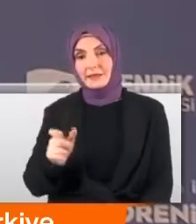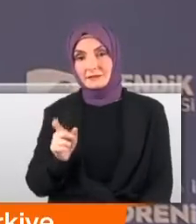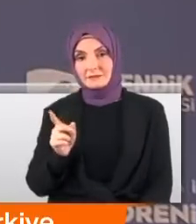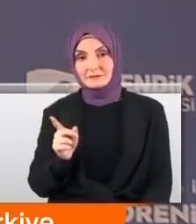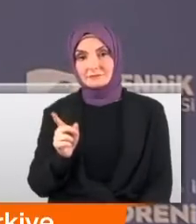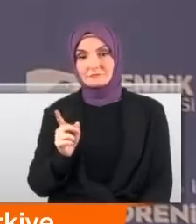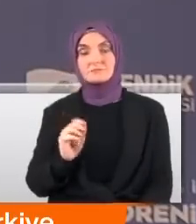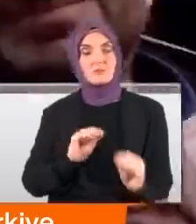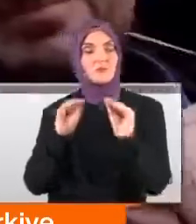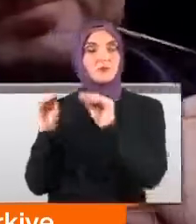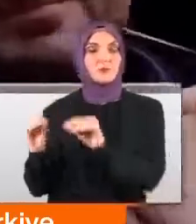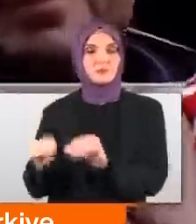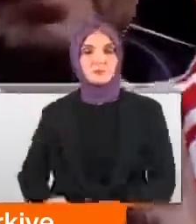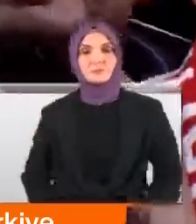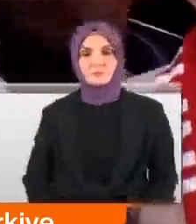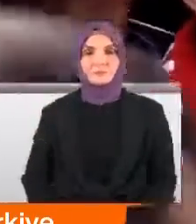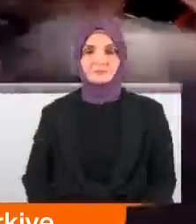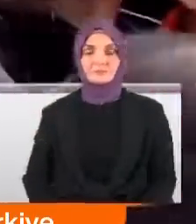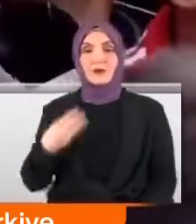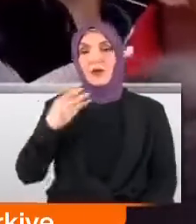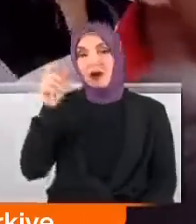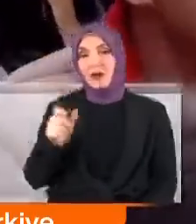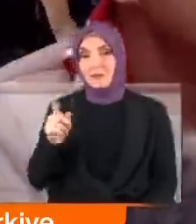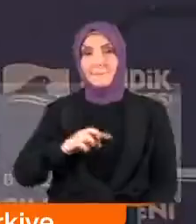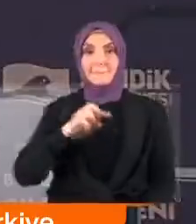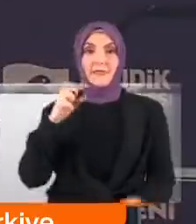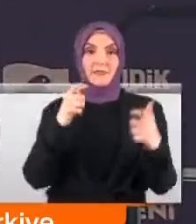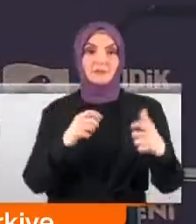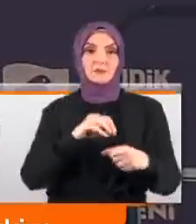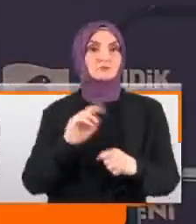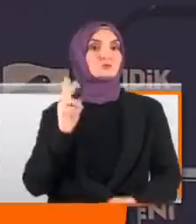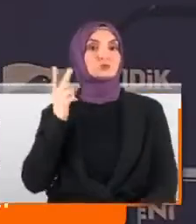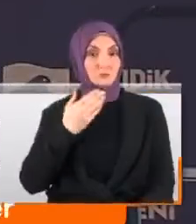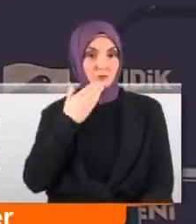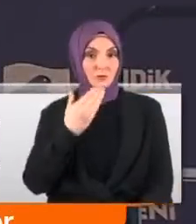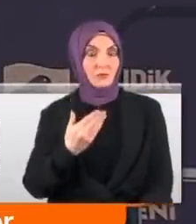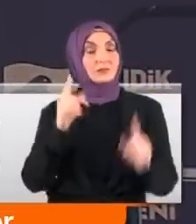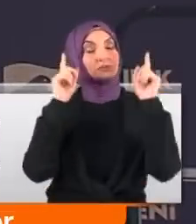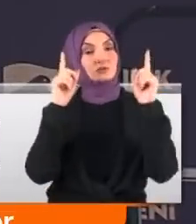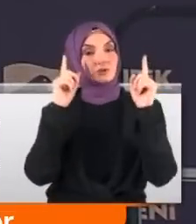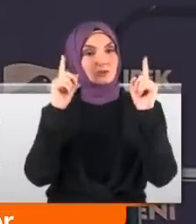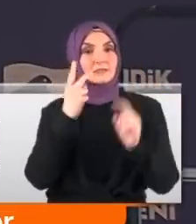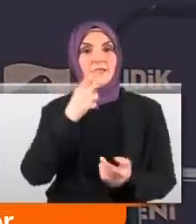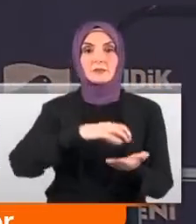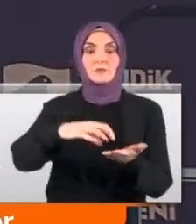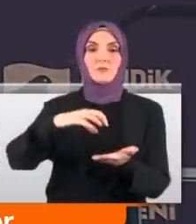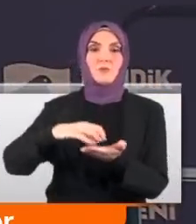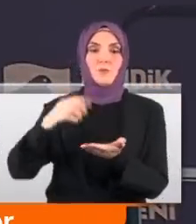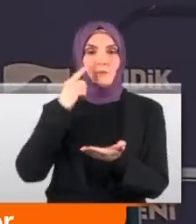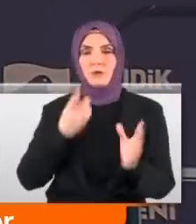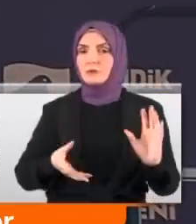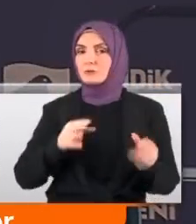kardeşimize gönderiyoruz. Erdoğan Pendik içinde bir müjde verdi. İnşallah iki etapta